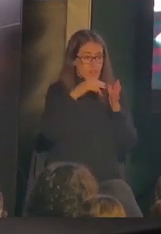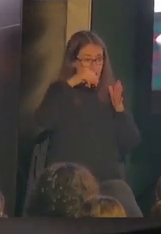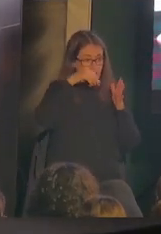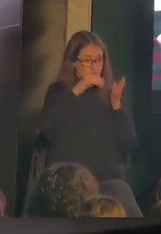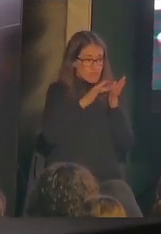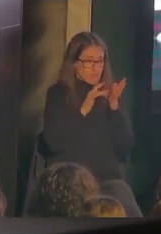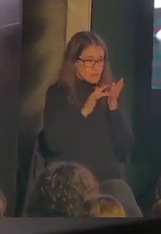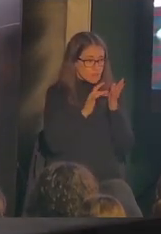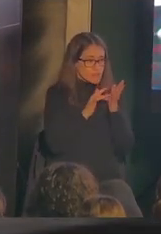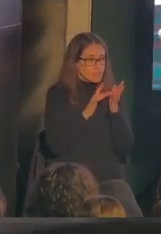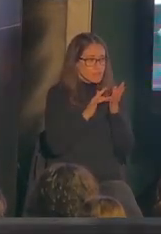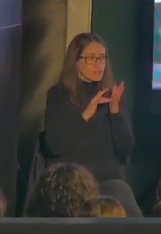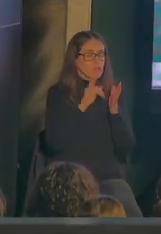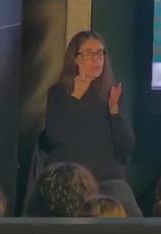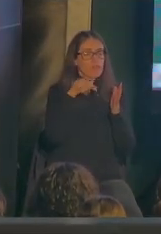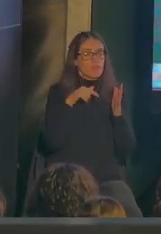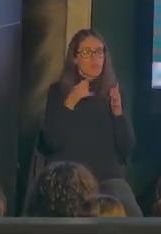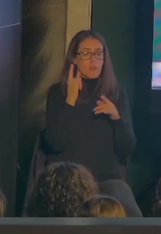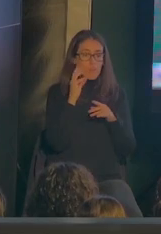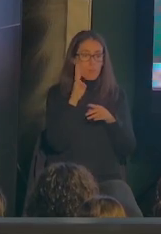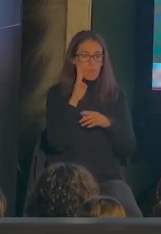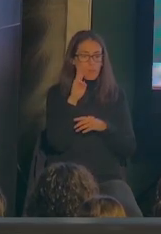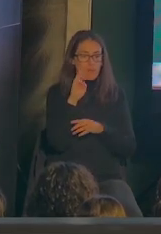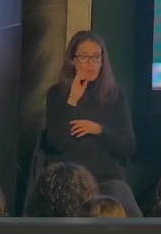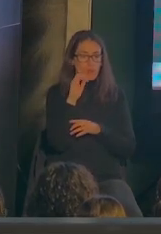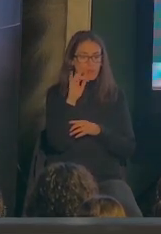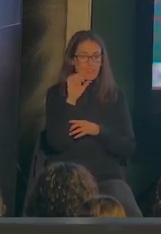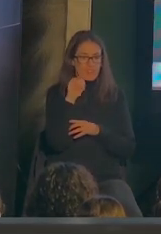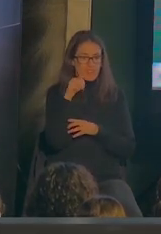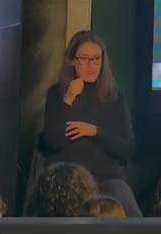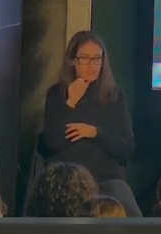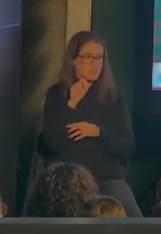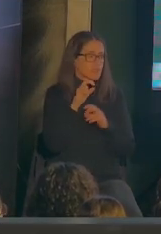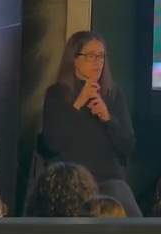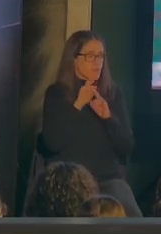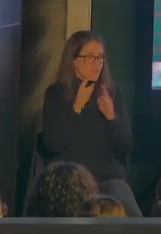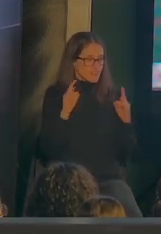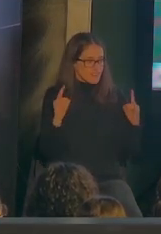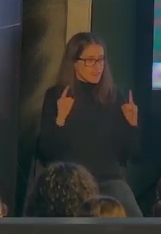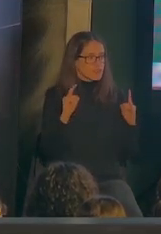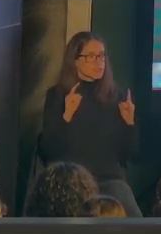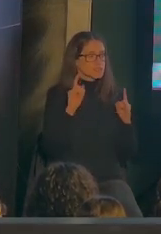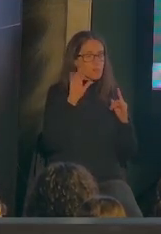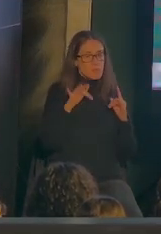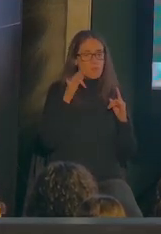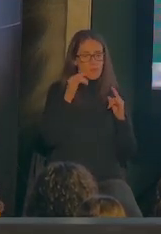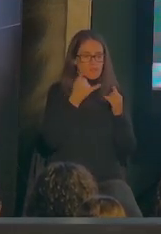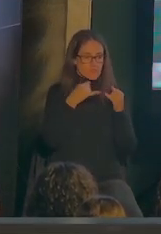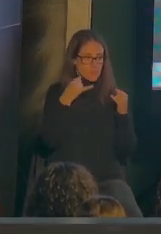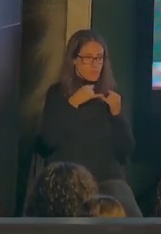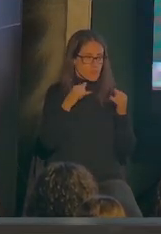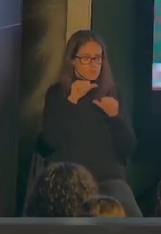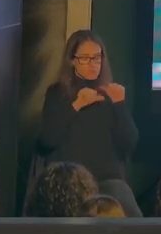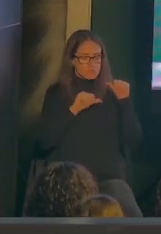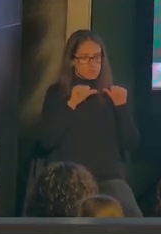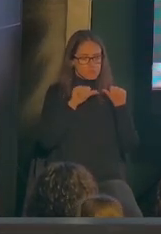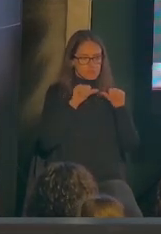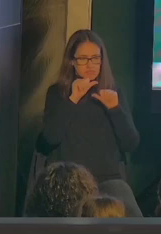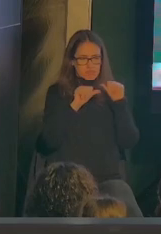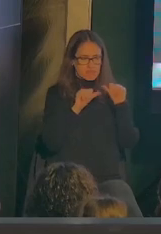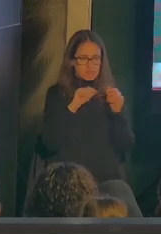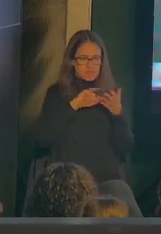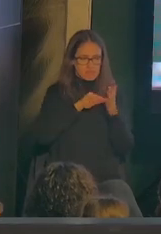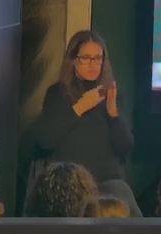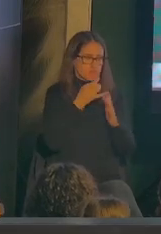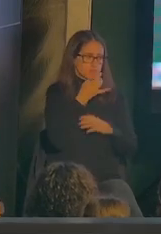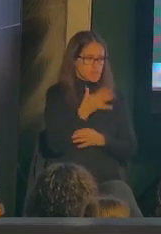vegetals i fibres. Vale? I el procés veureu que és molt senzill. Sí? El que necessitem és